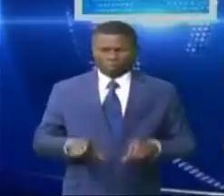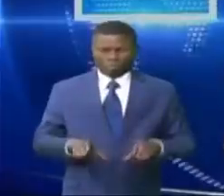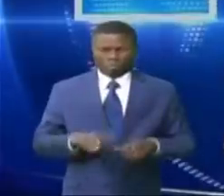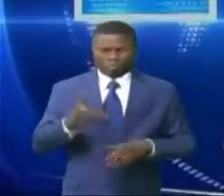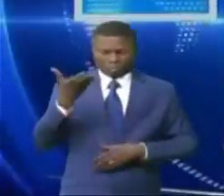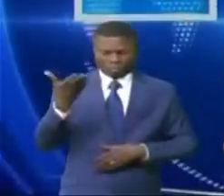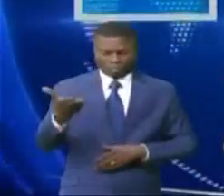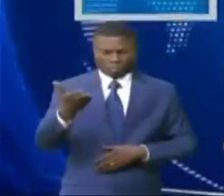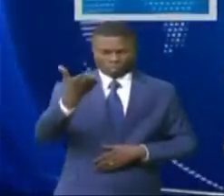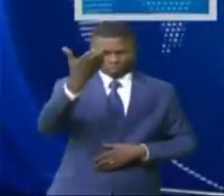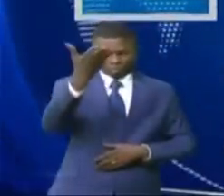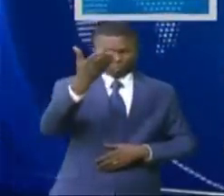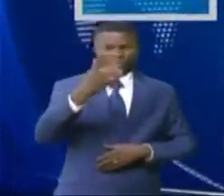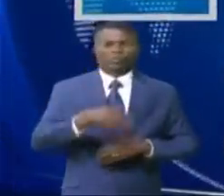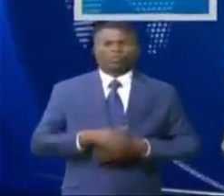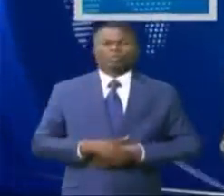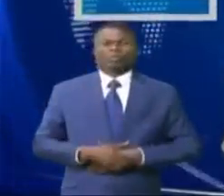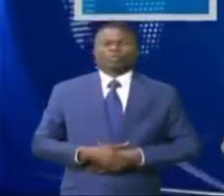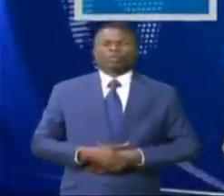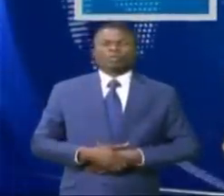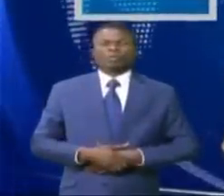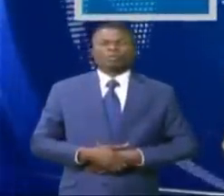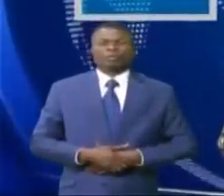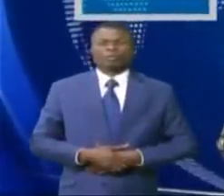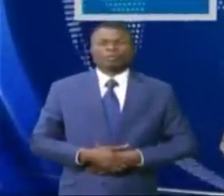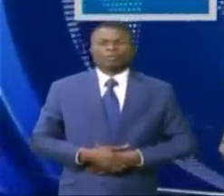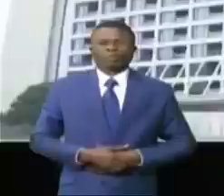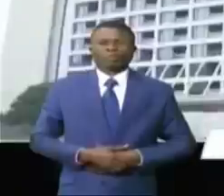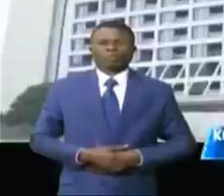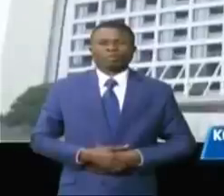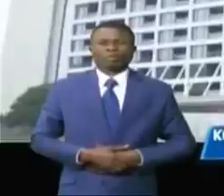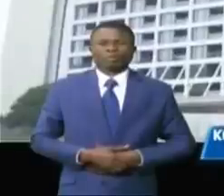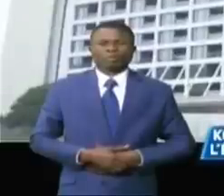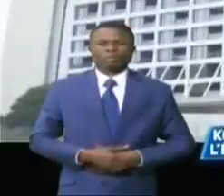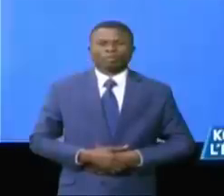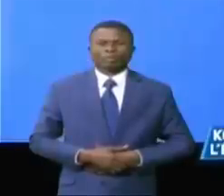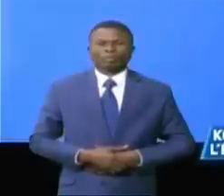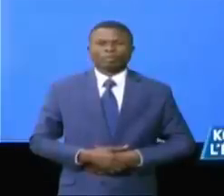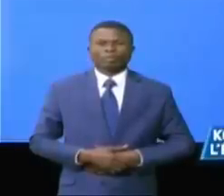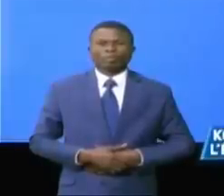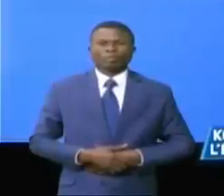en République démocratique du Congo. Anim Balaka pour le commentaire.